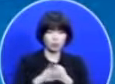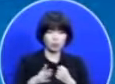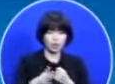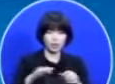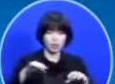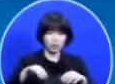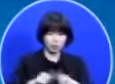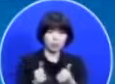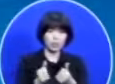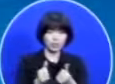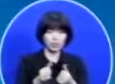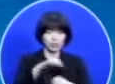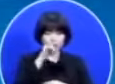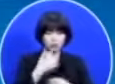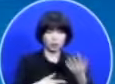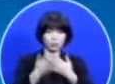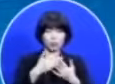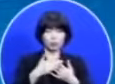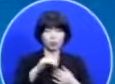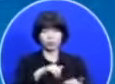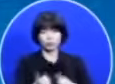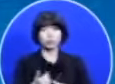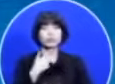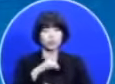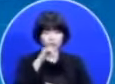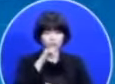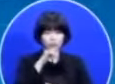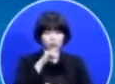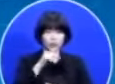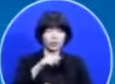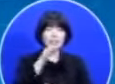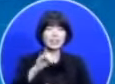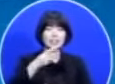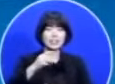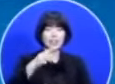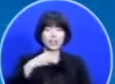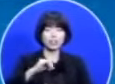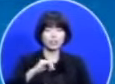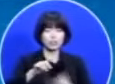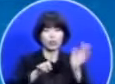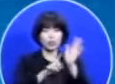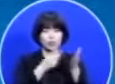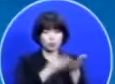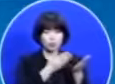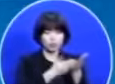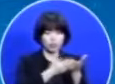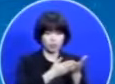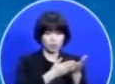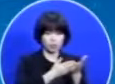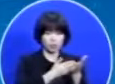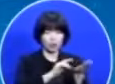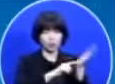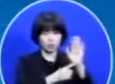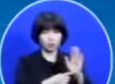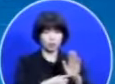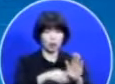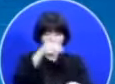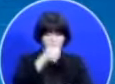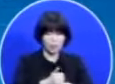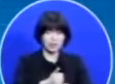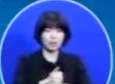있었습니다 그것을 그 나라에서 뉴스로 보여주면서 마지막에 앵커가 우리가